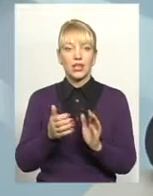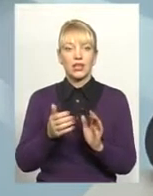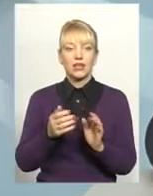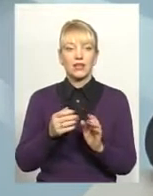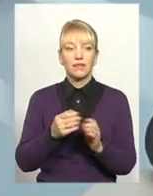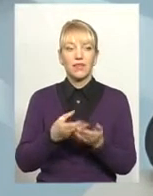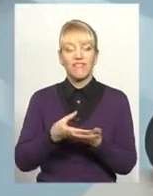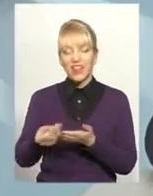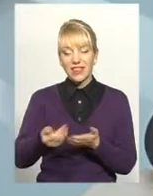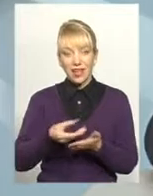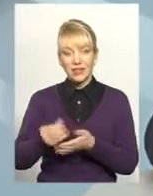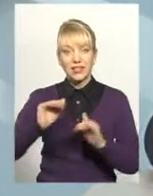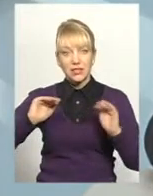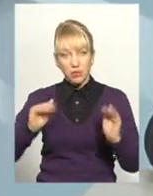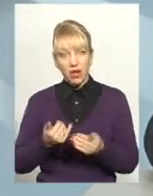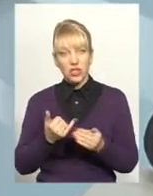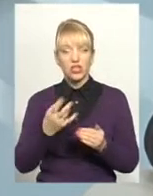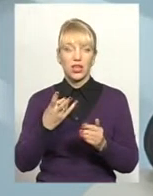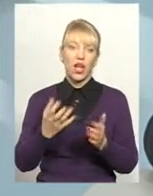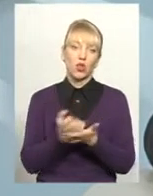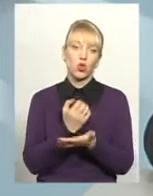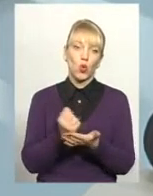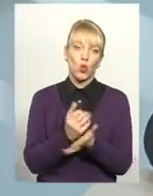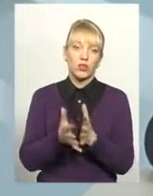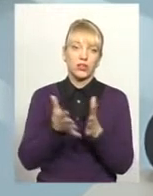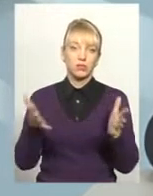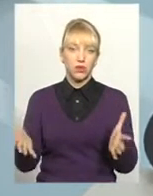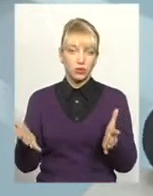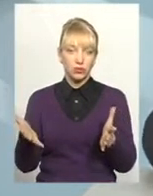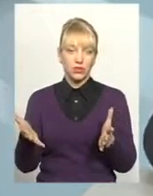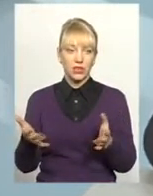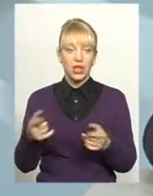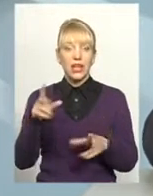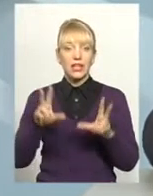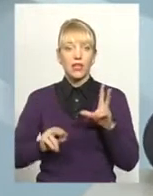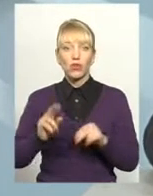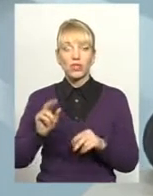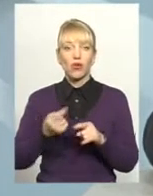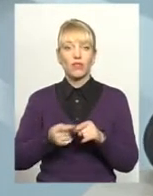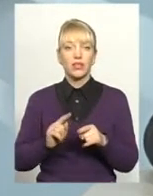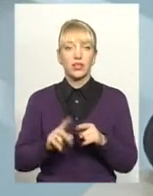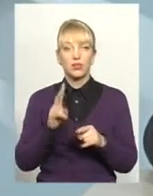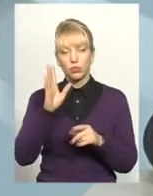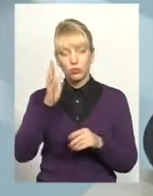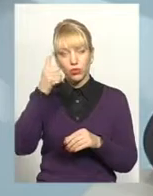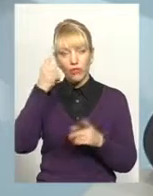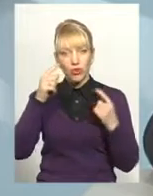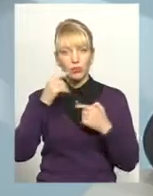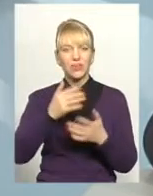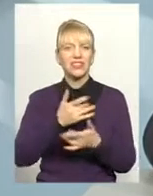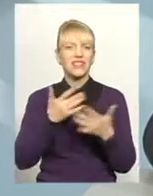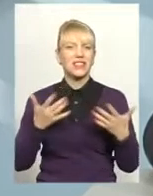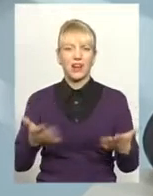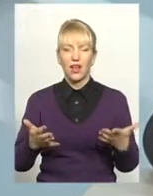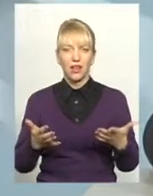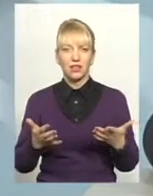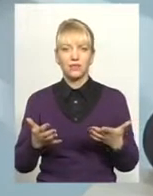видатки зменшили. Через те розраховувати тут, тобто будуть придумуватись всілякі